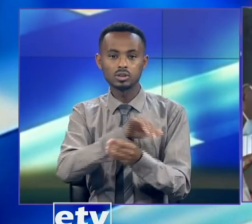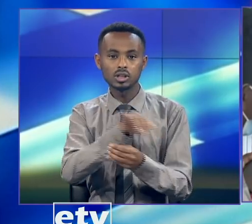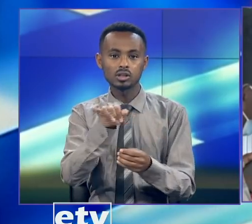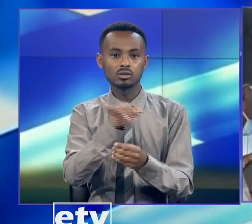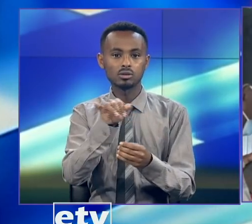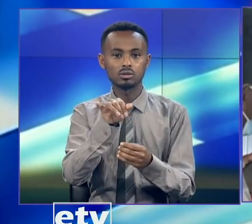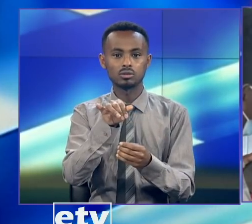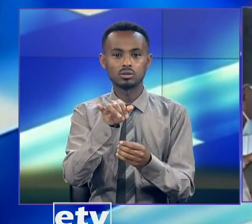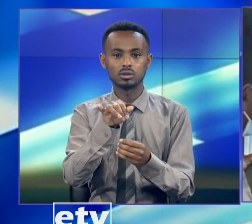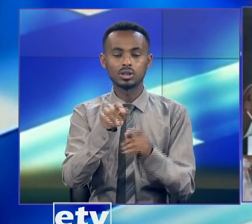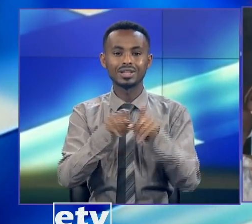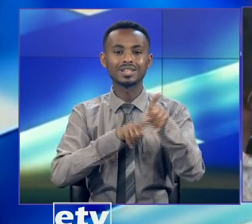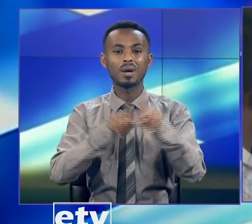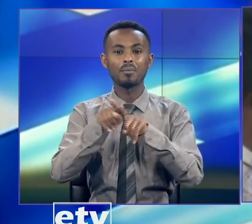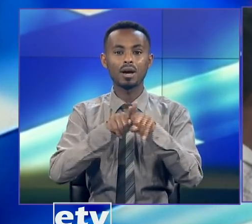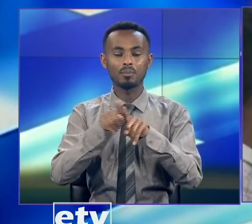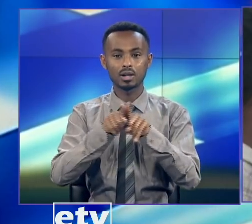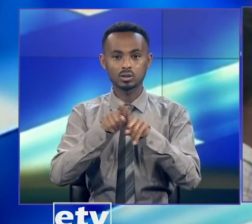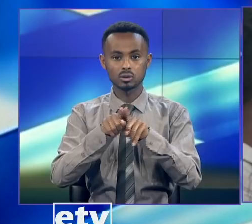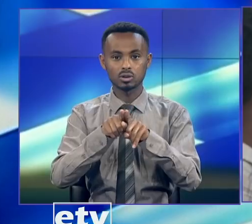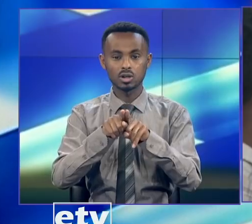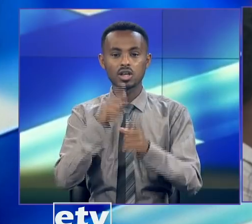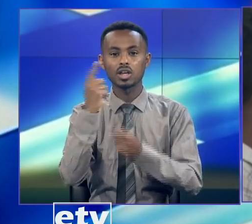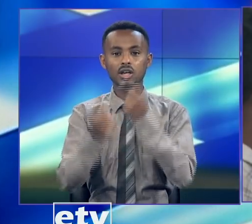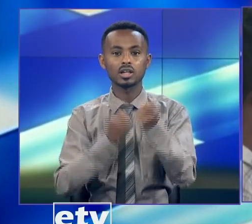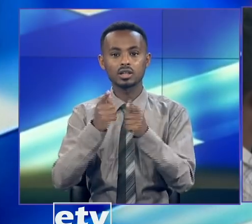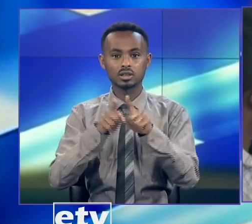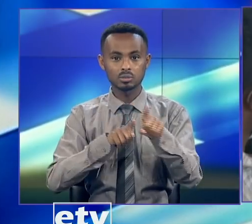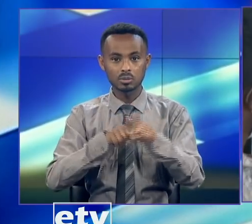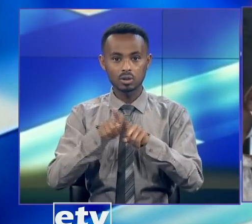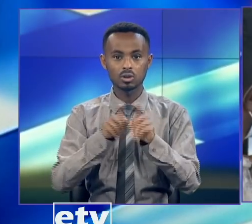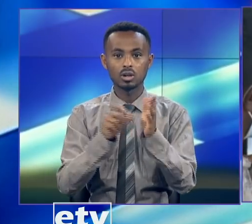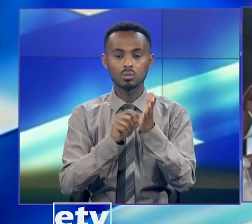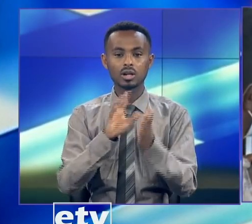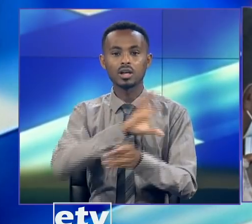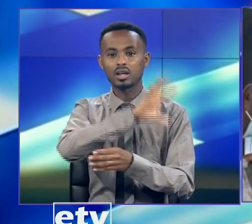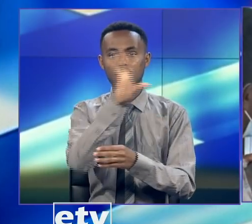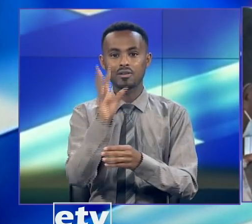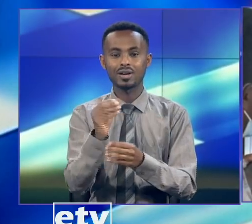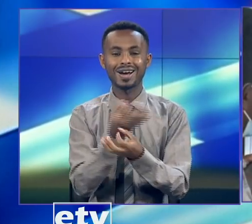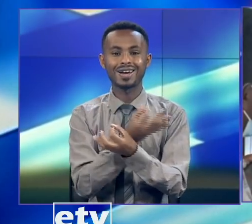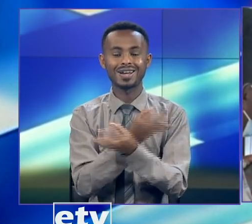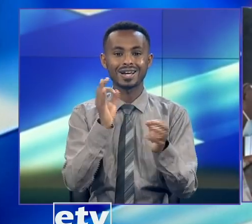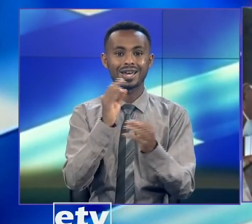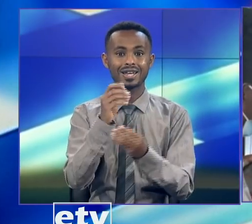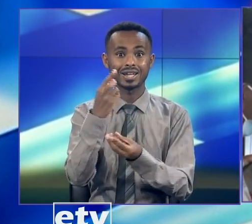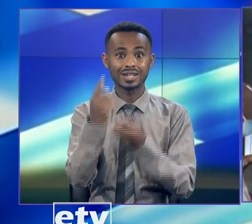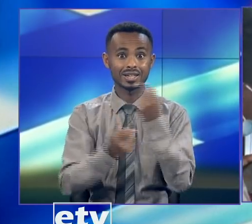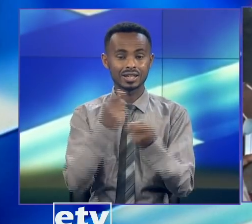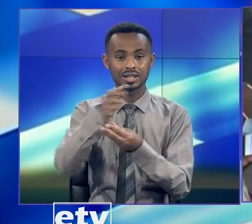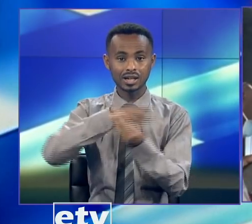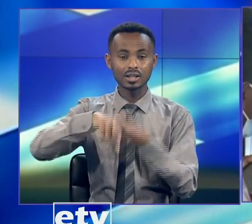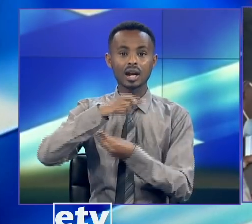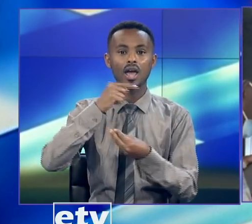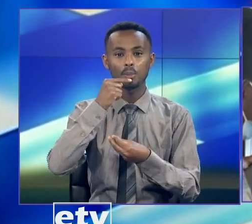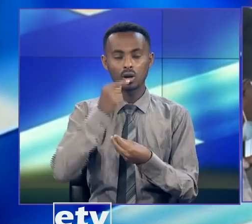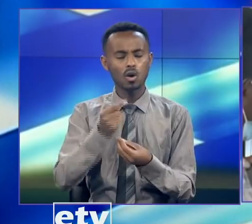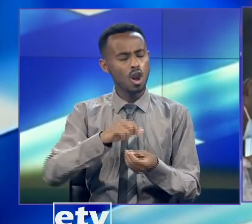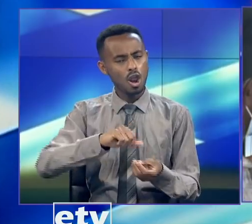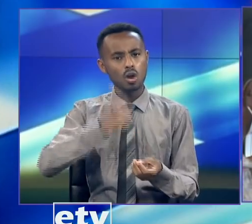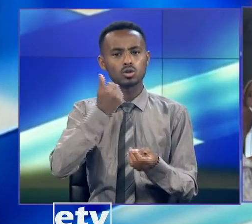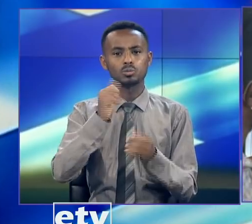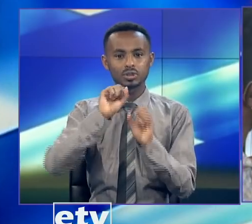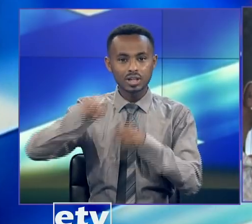እንደዚሁ የተስማማንባቸው የንግድ ስምምነቶች ለምሳሌ የአፍሪካ ነጻ የንግድ ቀጠና የምንለው፣